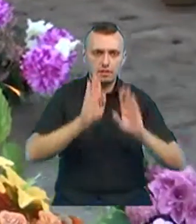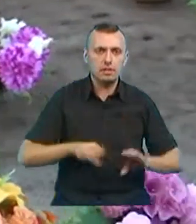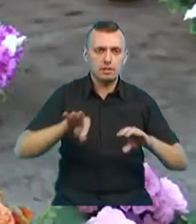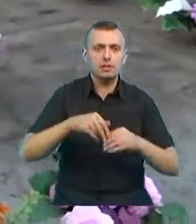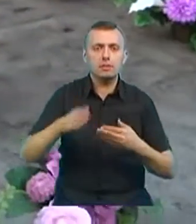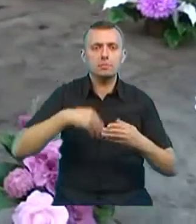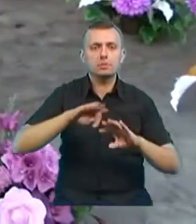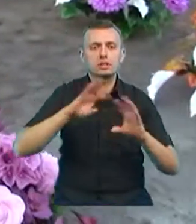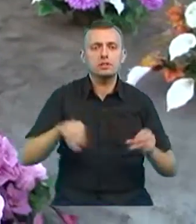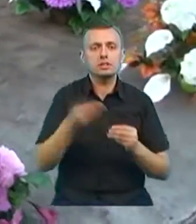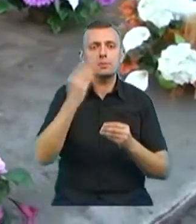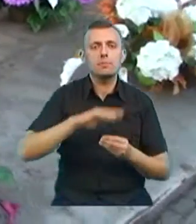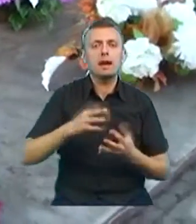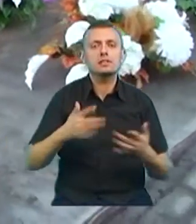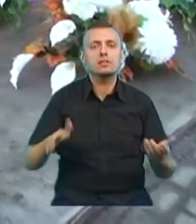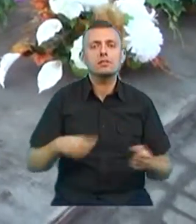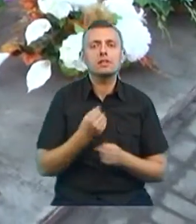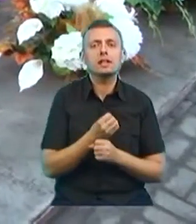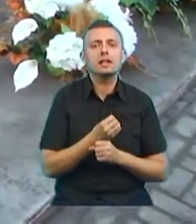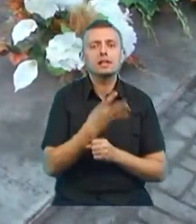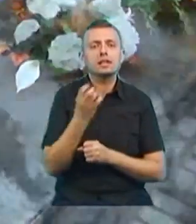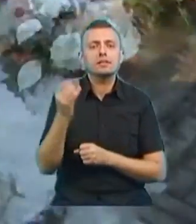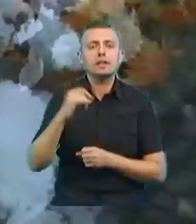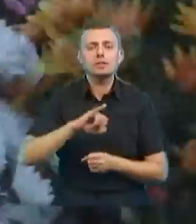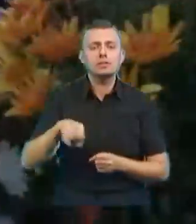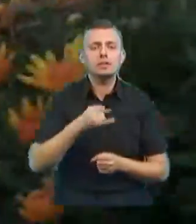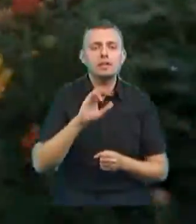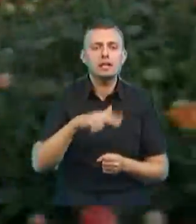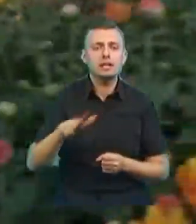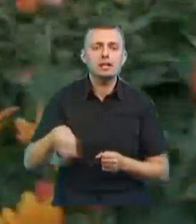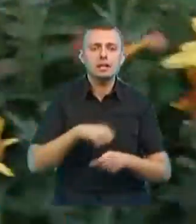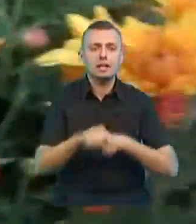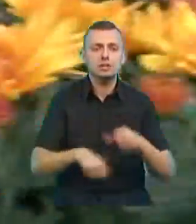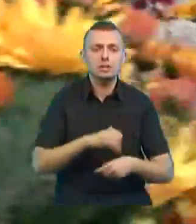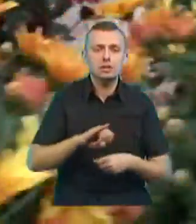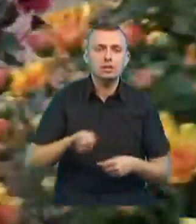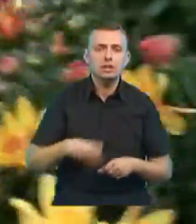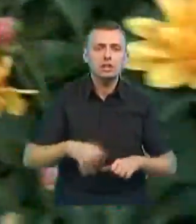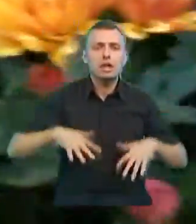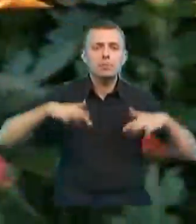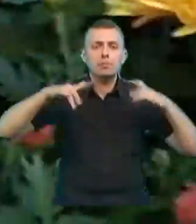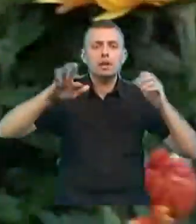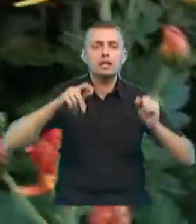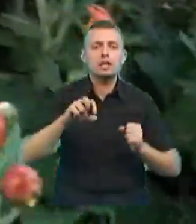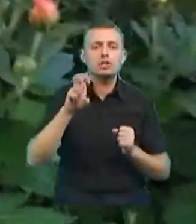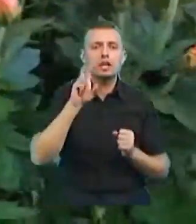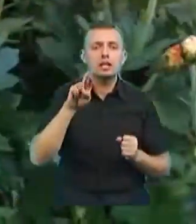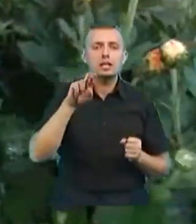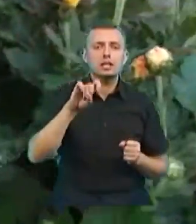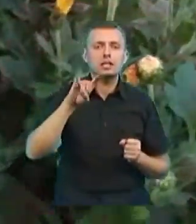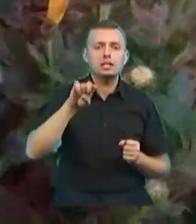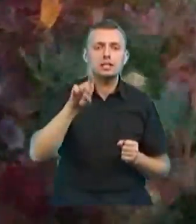przede wszystkim bogatą ofertą kwiatów. Tuż przed wszystkimi świętymi wybór jest niemal nieograniczony. Jak co roku najpopularniejsze